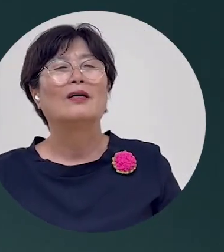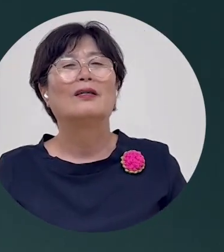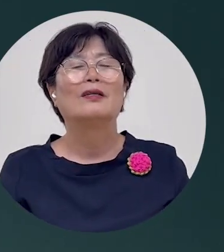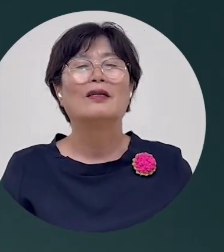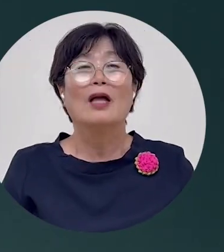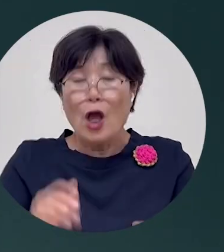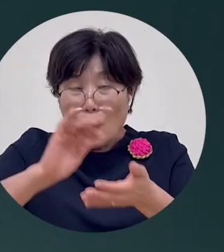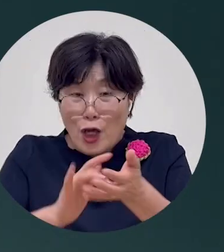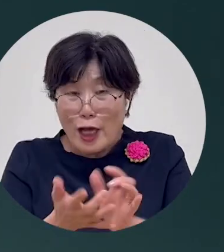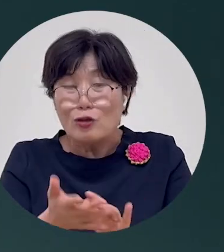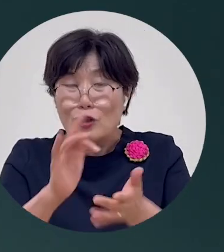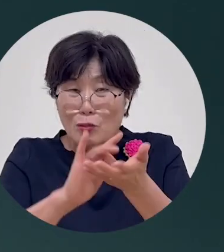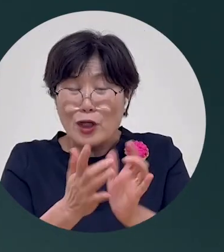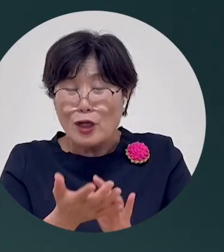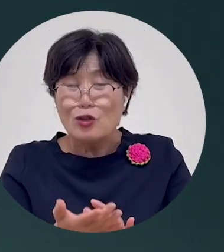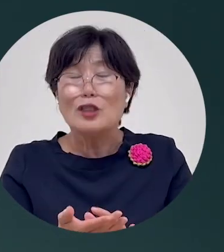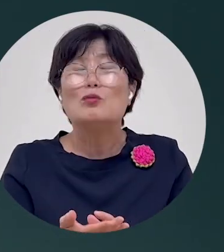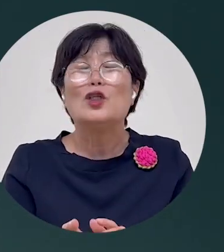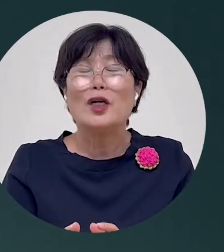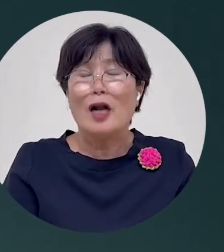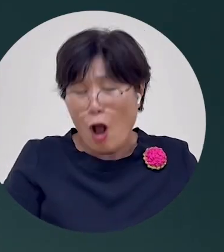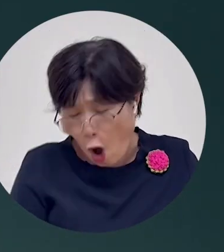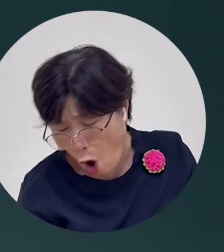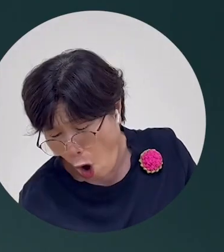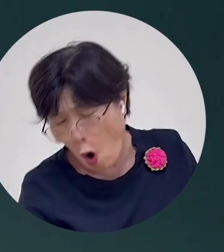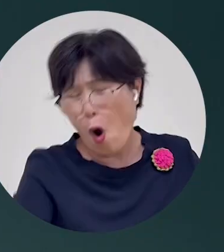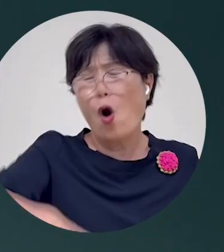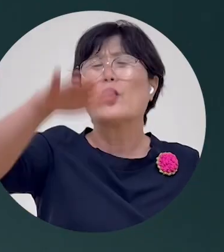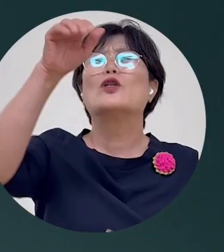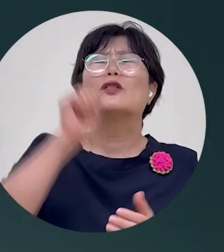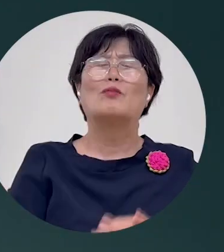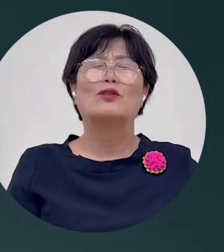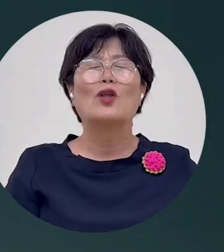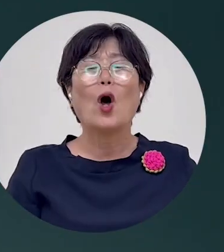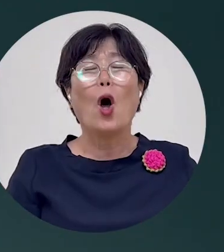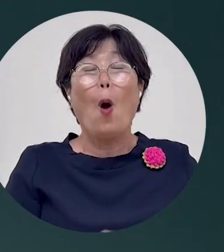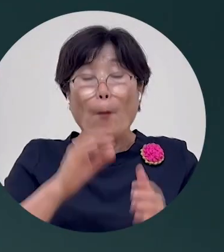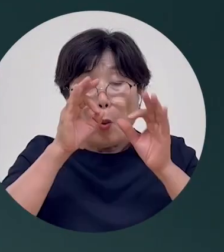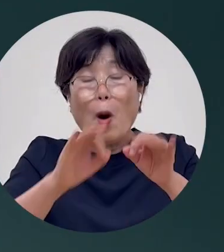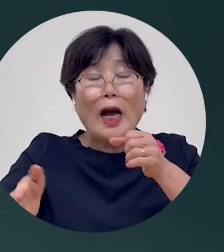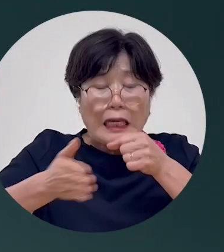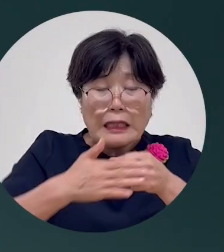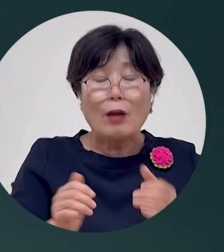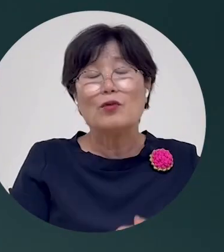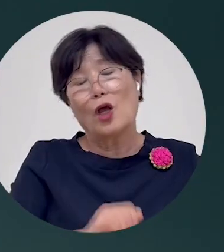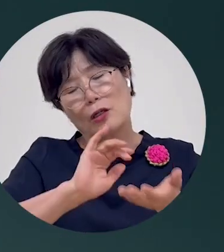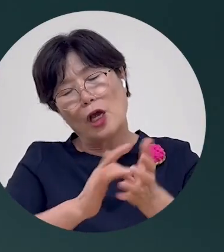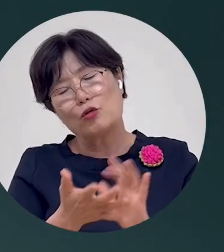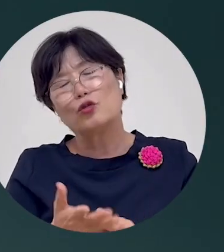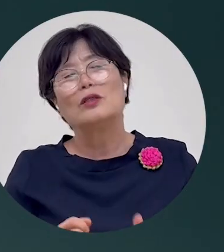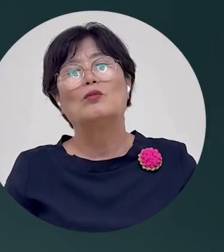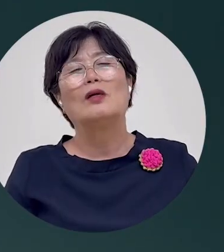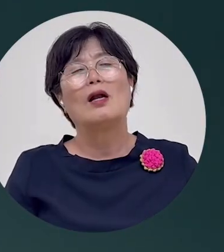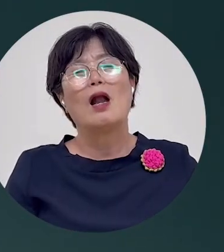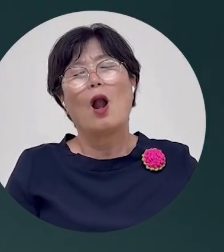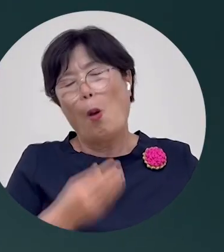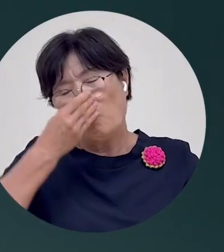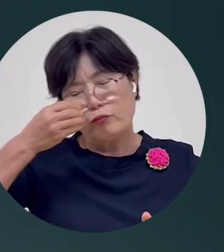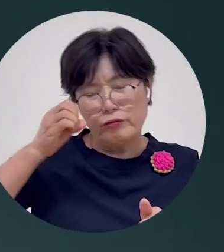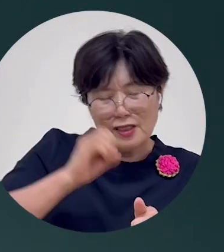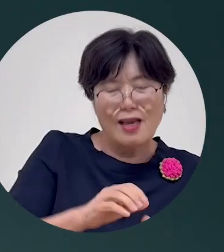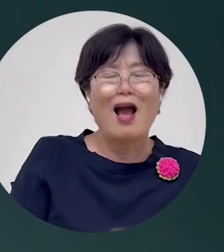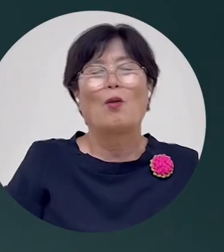예수님을 어려서부터 지켜보았기 때문에 예수님이 하는 말들이 다 틀렸다고 반박하면서 예수님을 코너에 몰아세웠습니다.